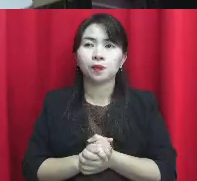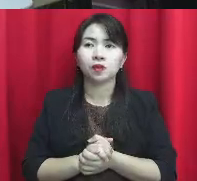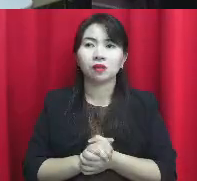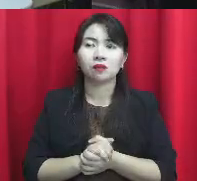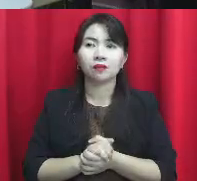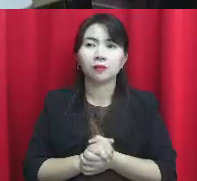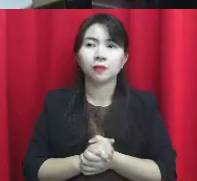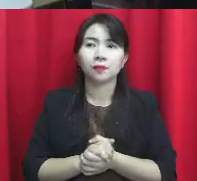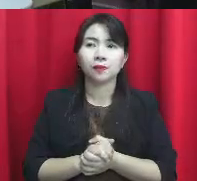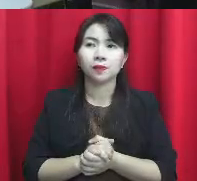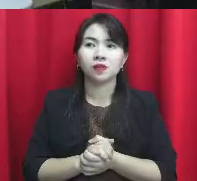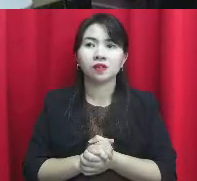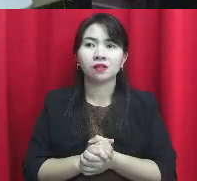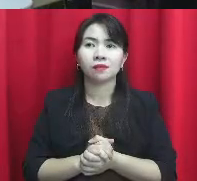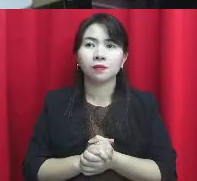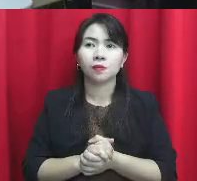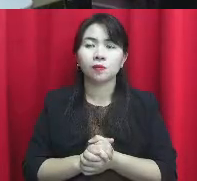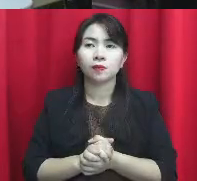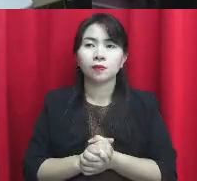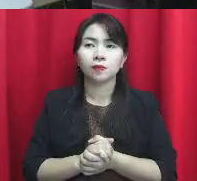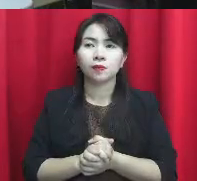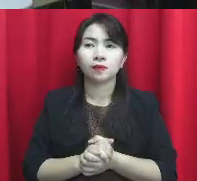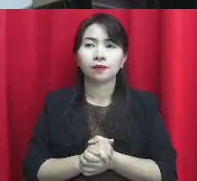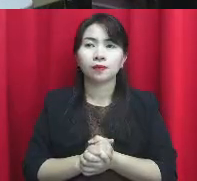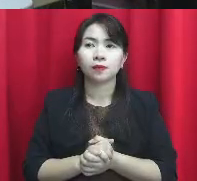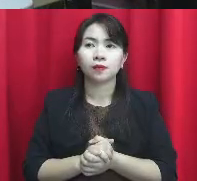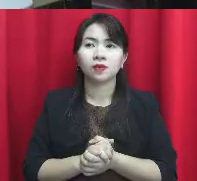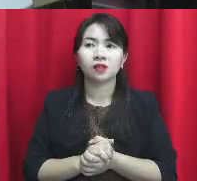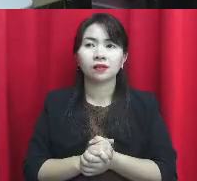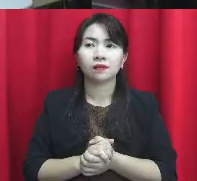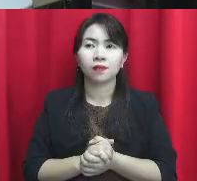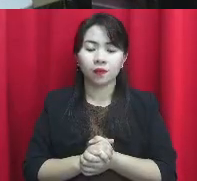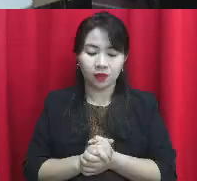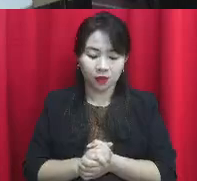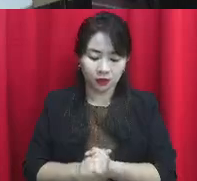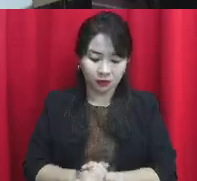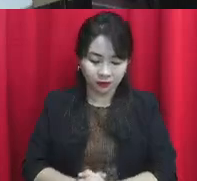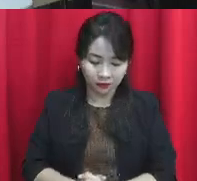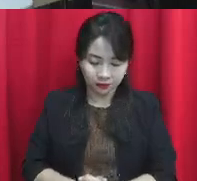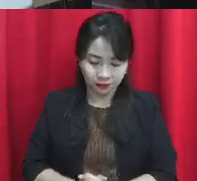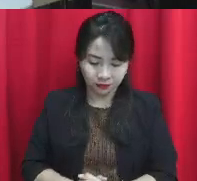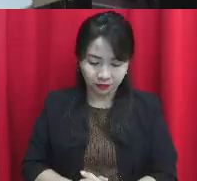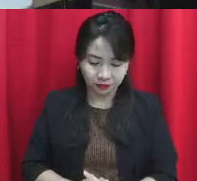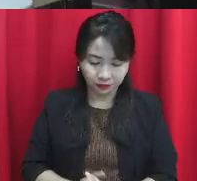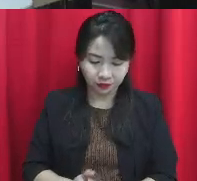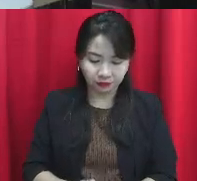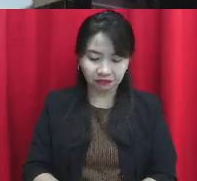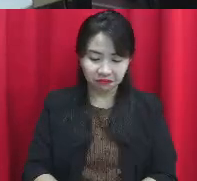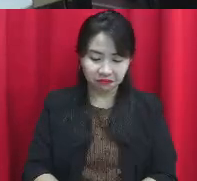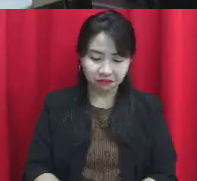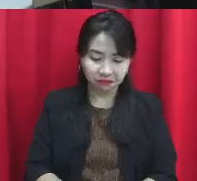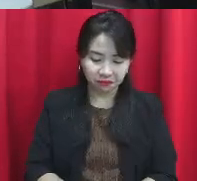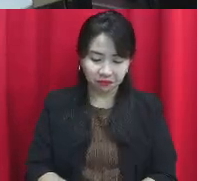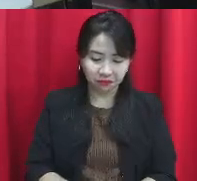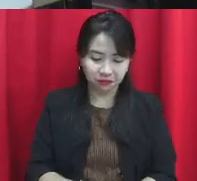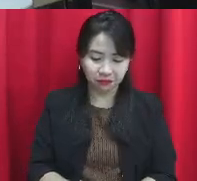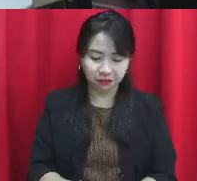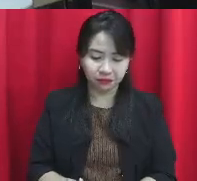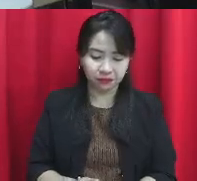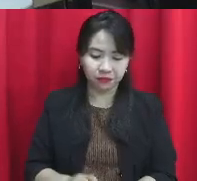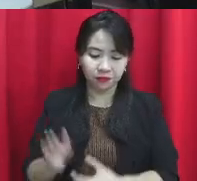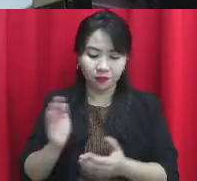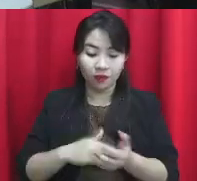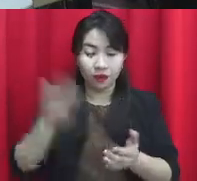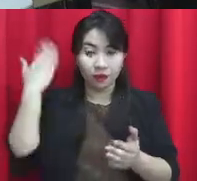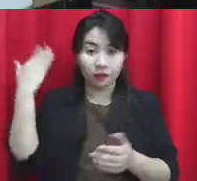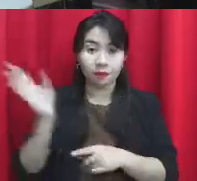nagkukunwang sa bahay pero nakakagulat doon per ang babata nung mga kumukuha ng cellphone di ba Pero doon nila nakita na